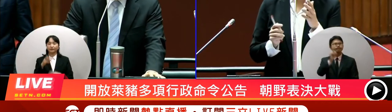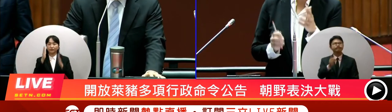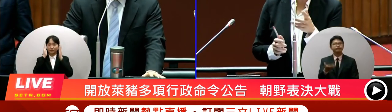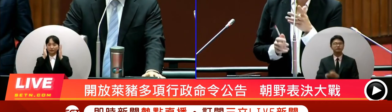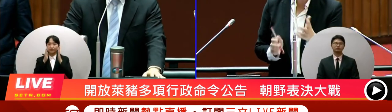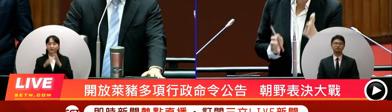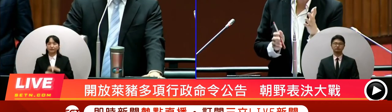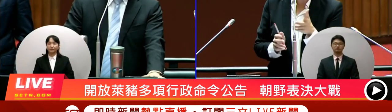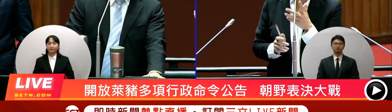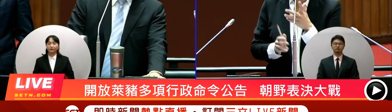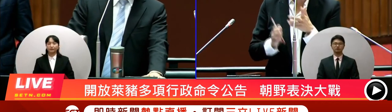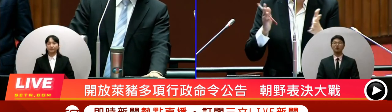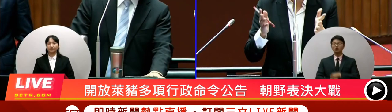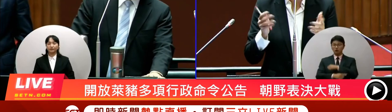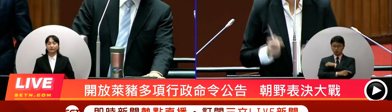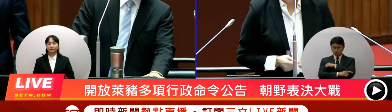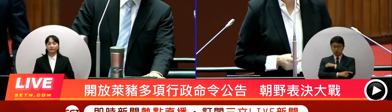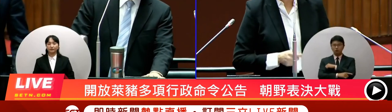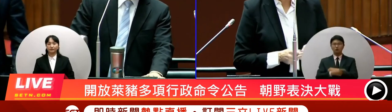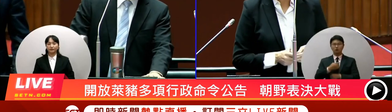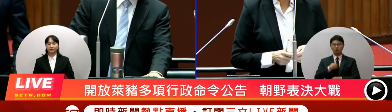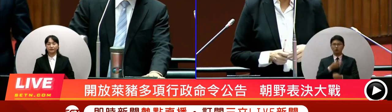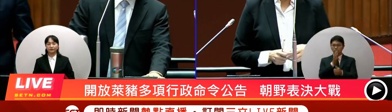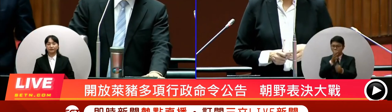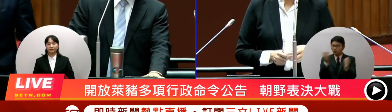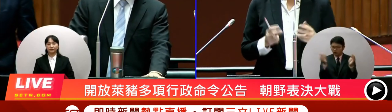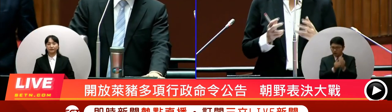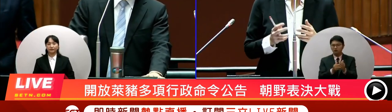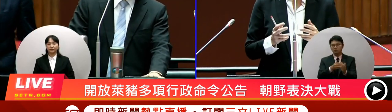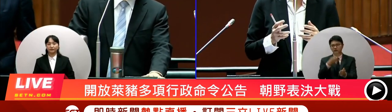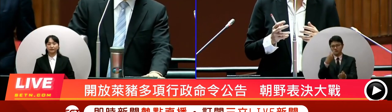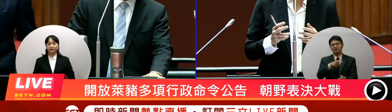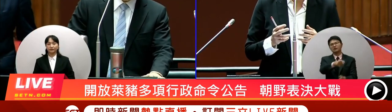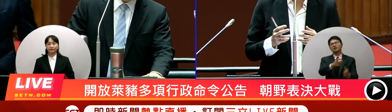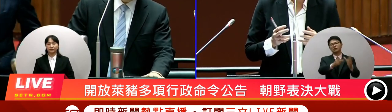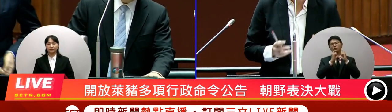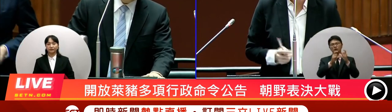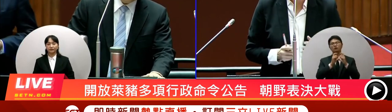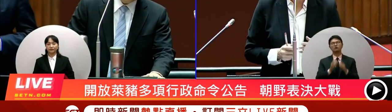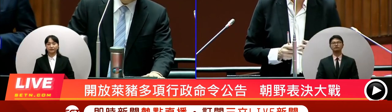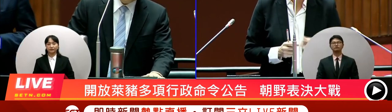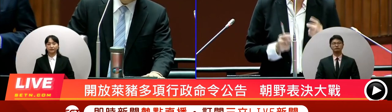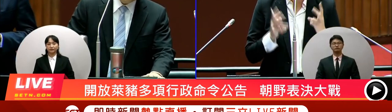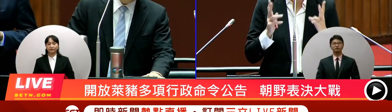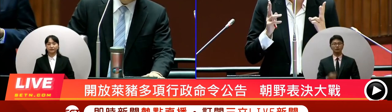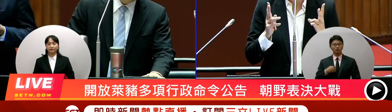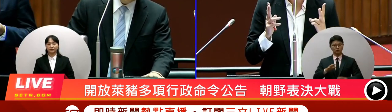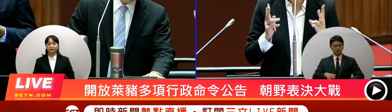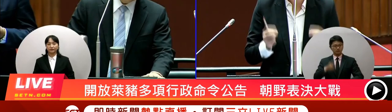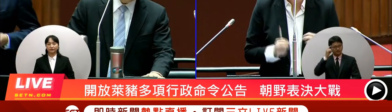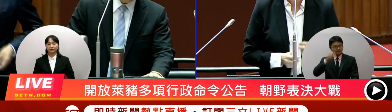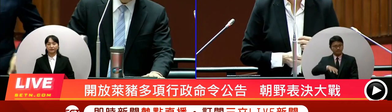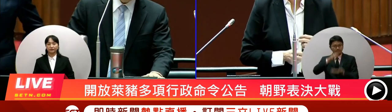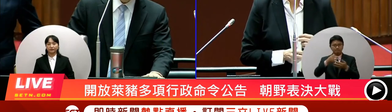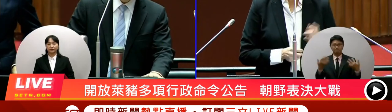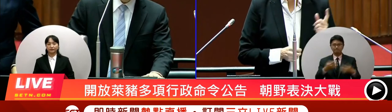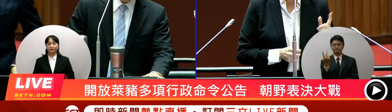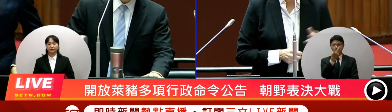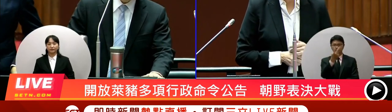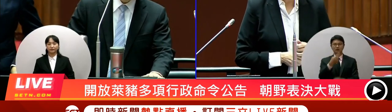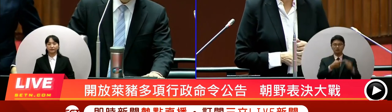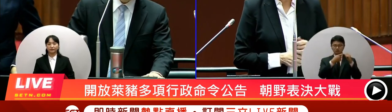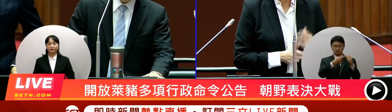后我讲完之后，我会让三位长官回答。我还是很正向的想要提两个正向的建议。